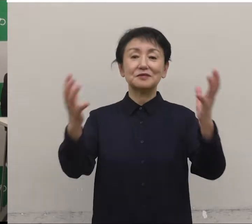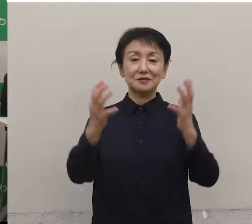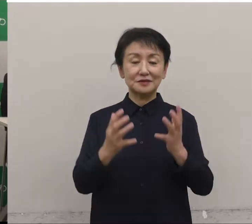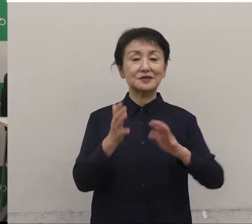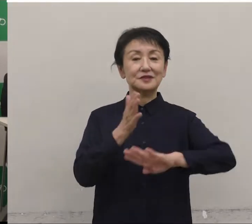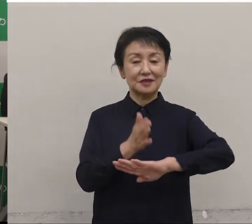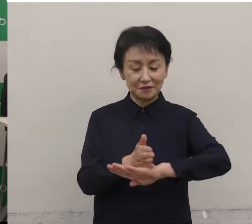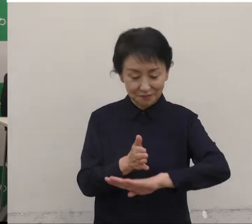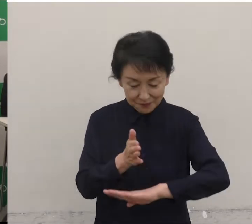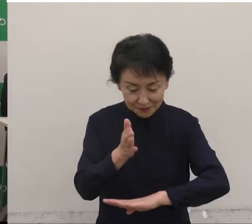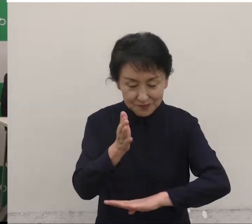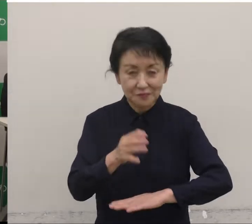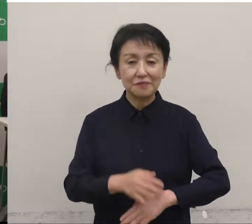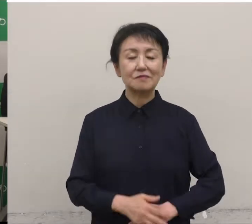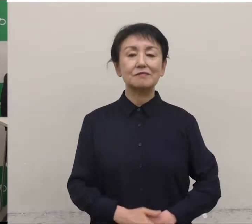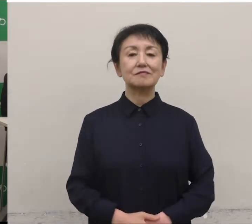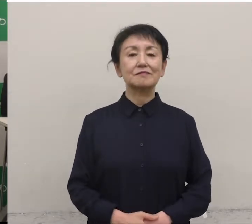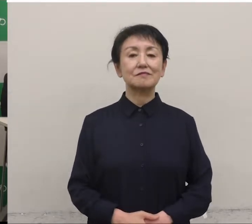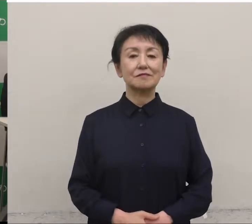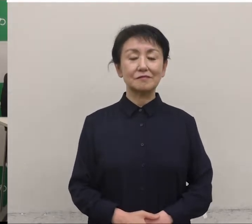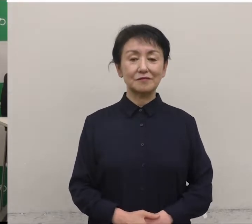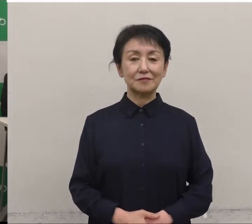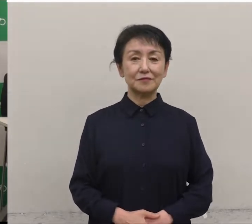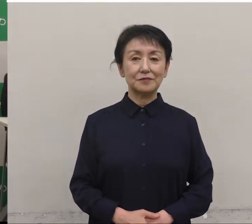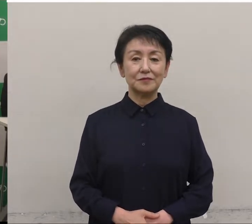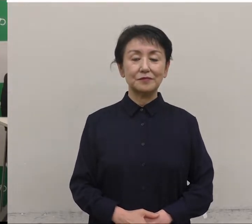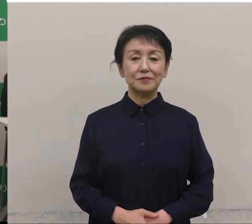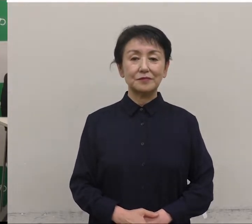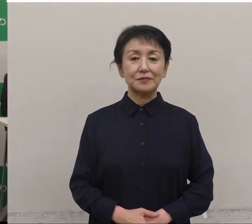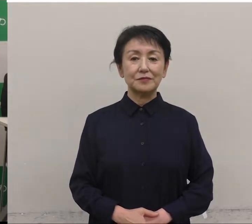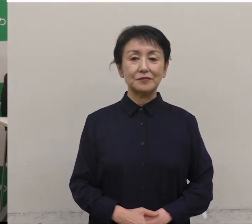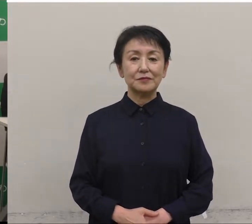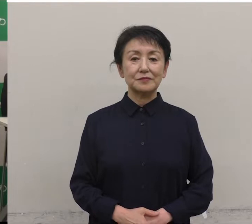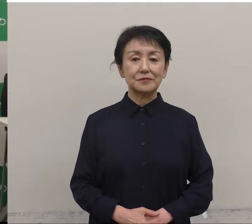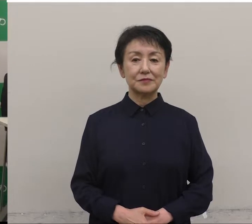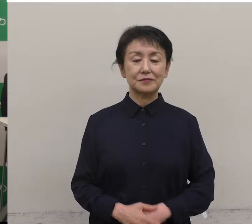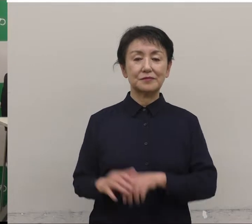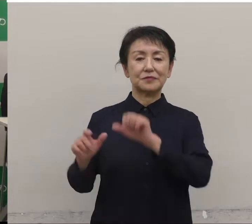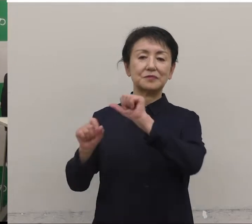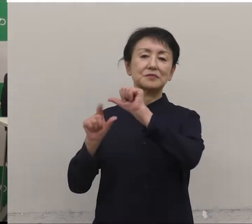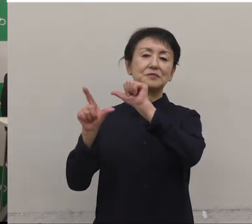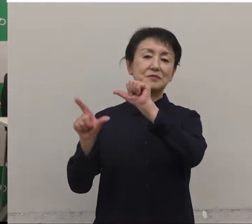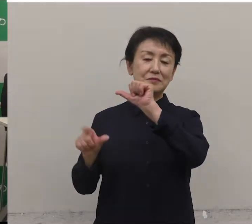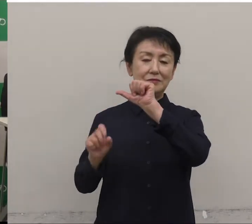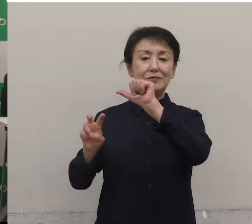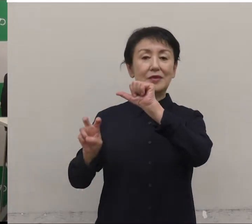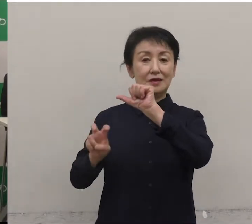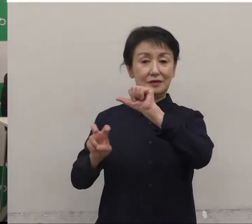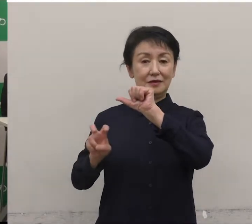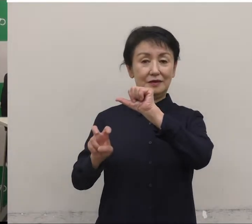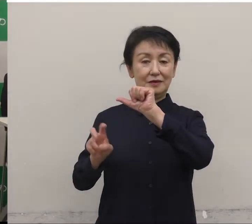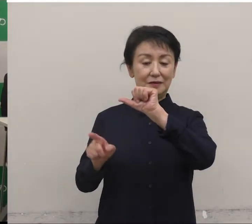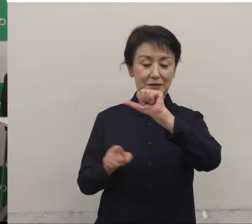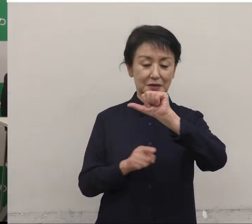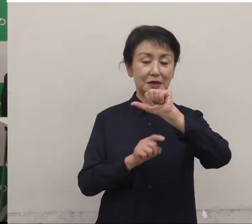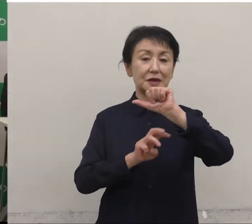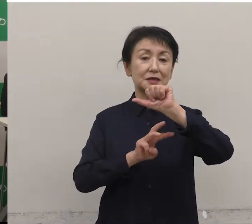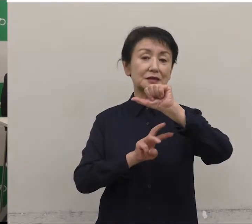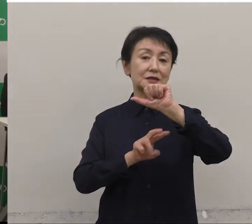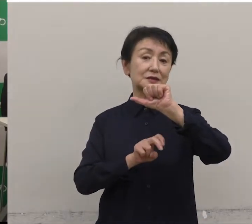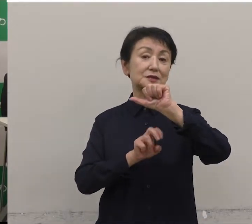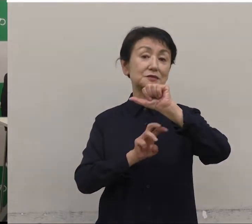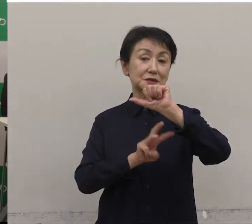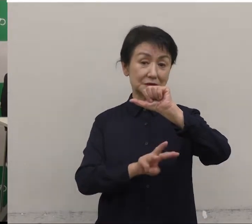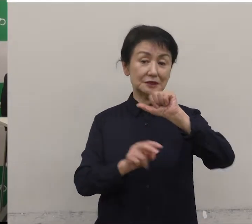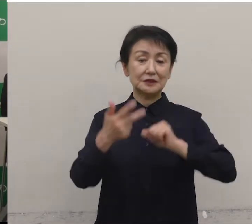とうございます。まずは先月の20日からですね、23日にかけて、